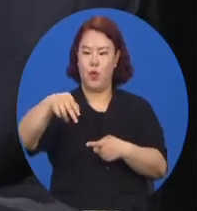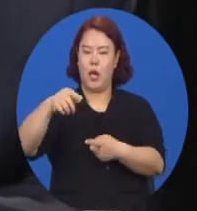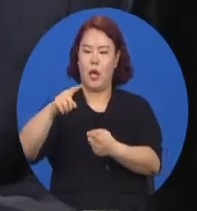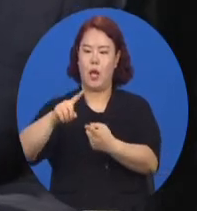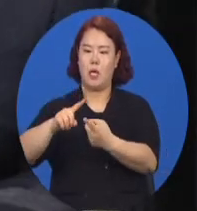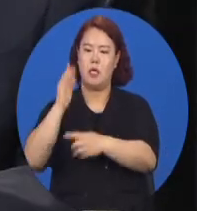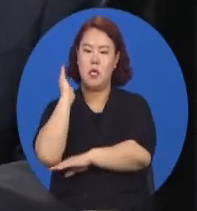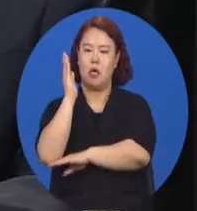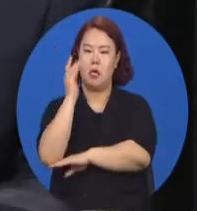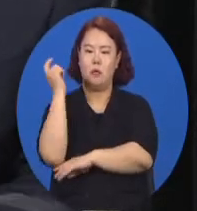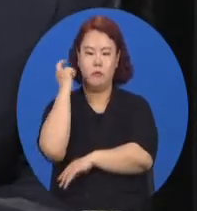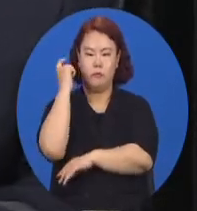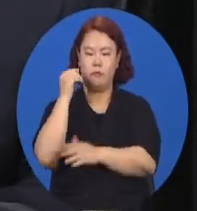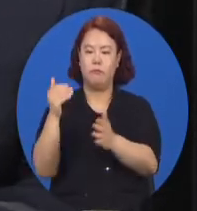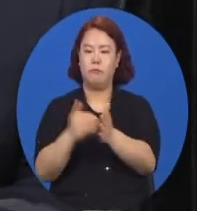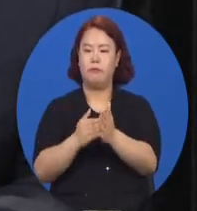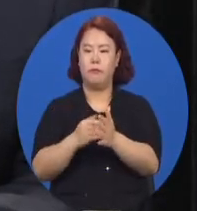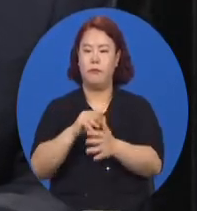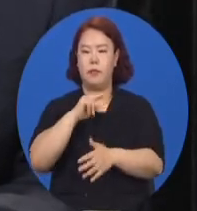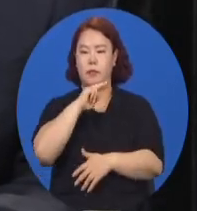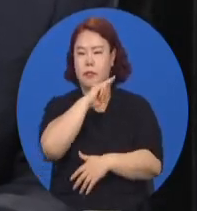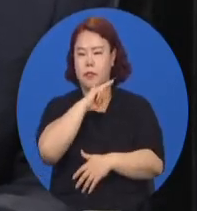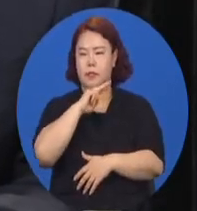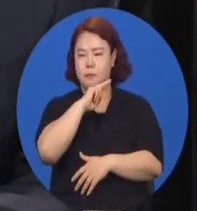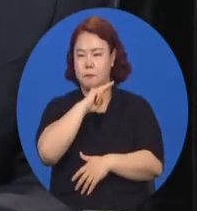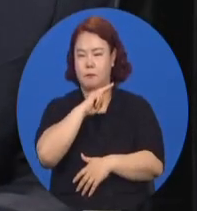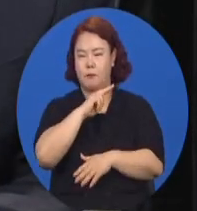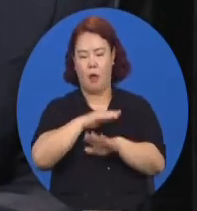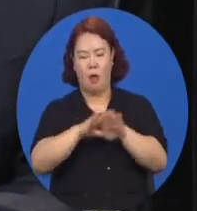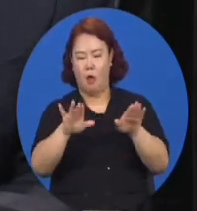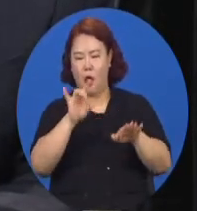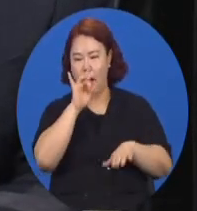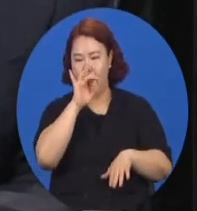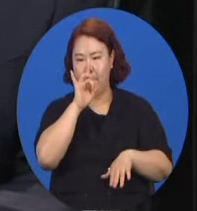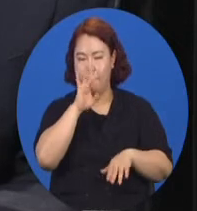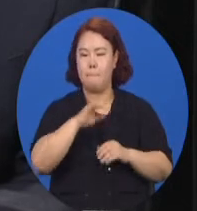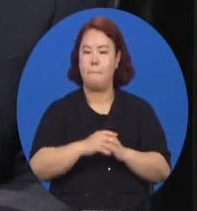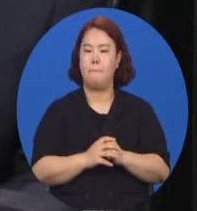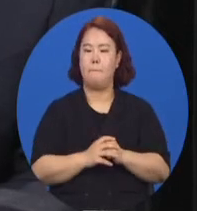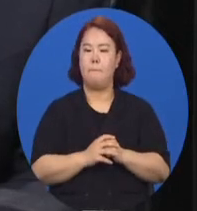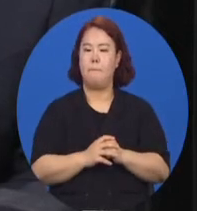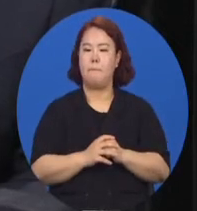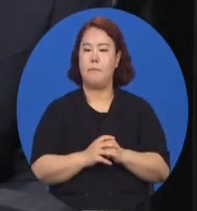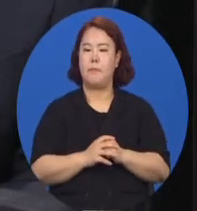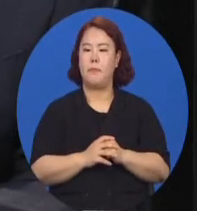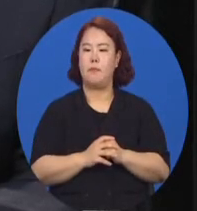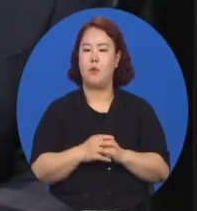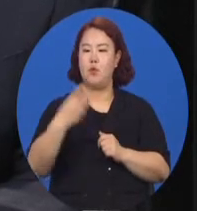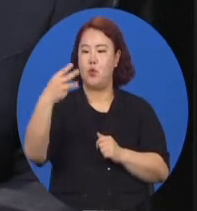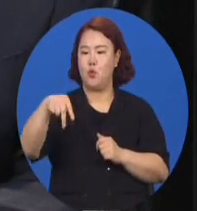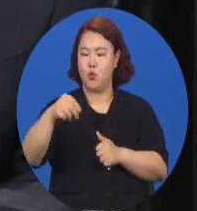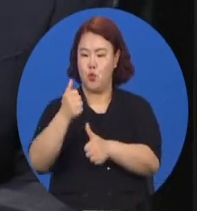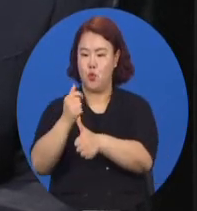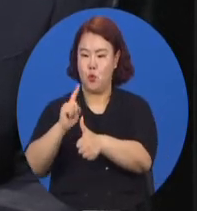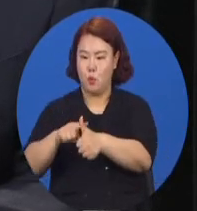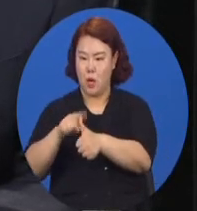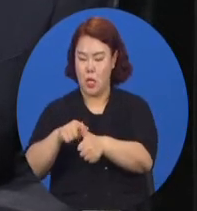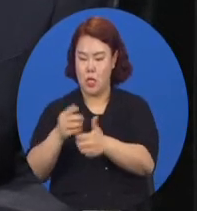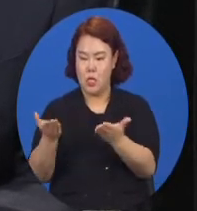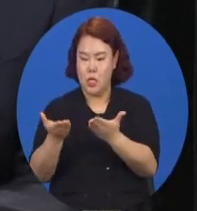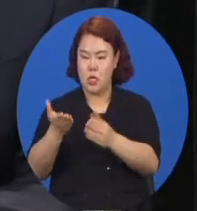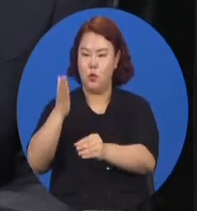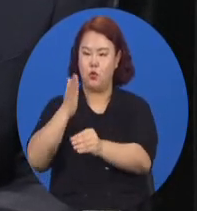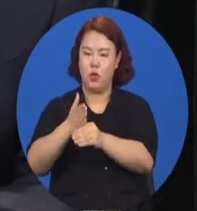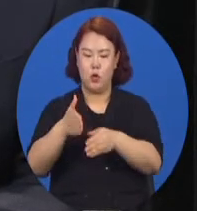봤는데요. 의문이 좀 잘 해소가 되지 않아서 유한우 후보께서는 재임 시절 군립